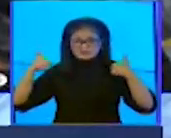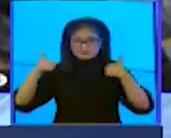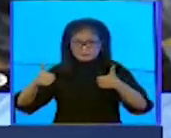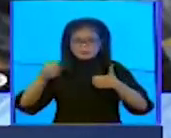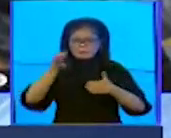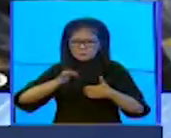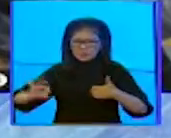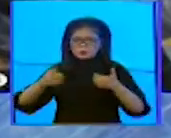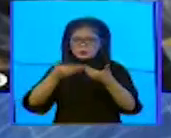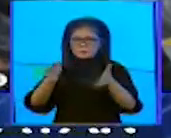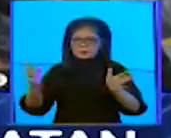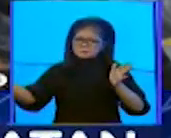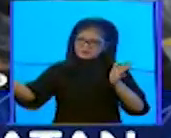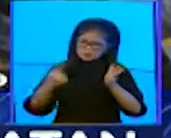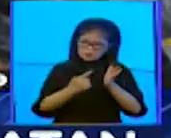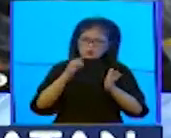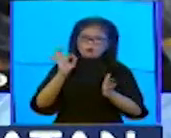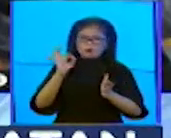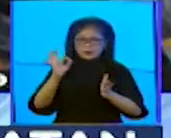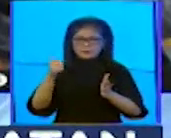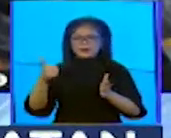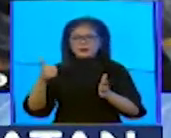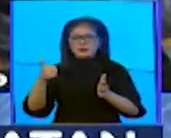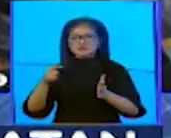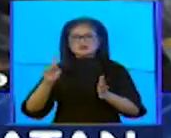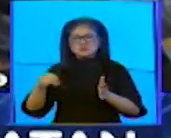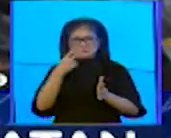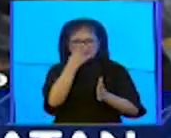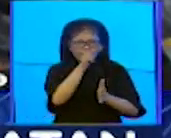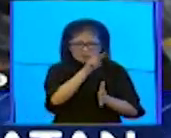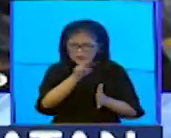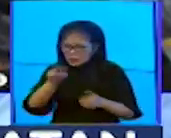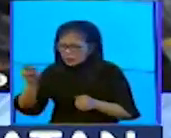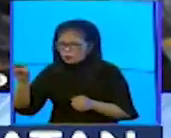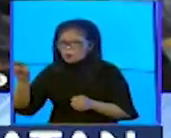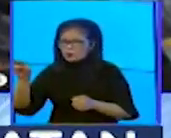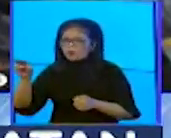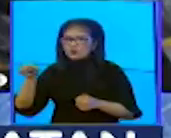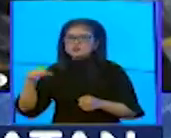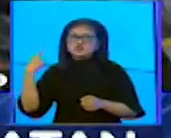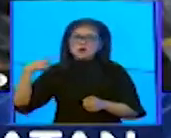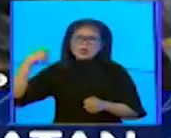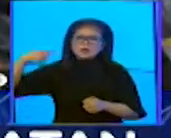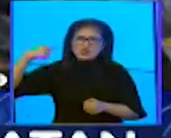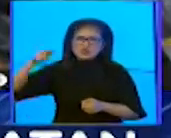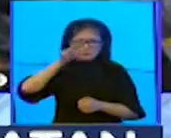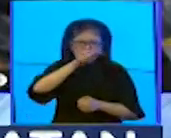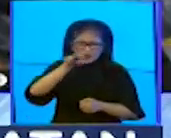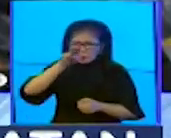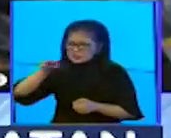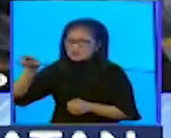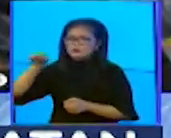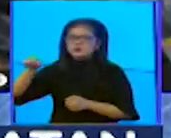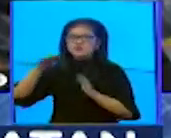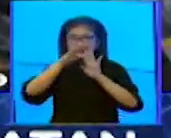masing-masing. Dan setelah itu kita kawal gitu. Kita kawal seluruh proses kehidupan mereka sehari-hari dengan mematuhi